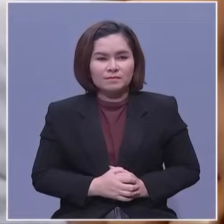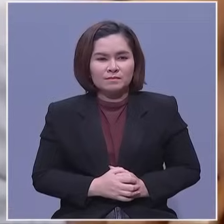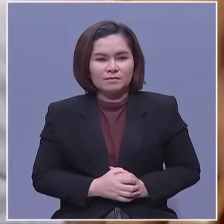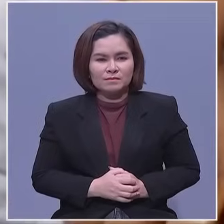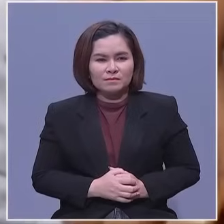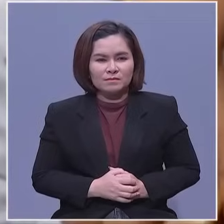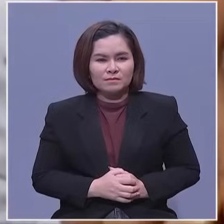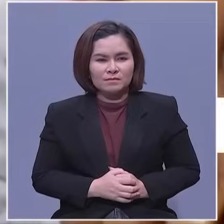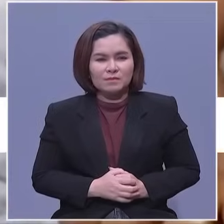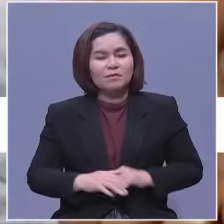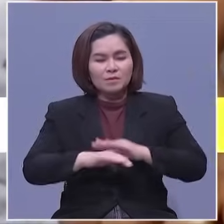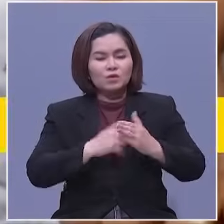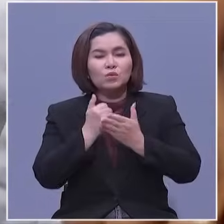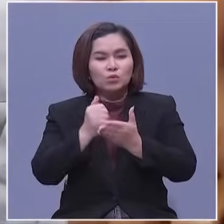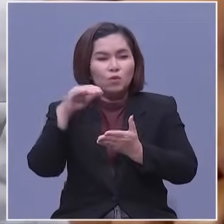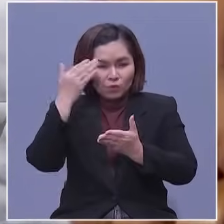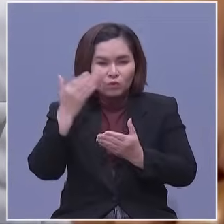ที่ผมที่ยืนยันเรื่องต้นก่อน